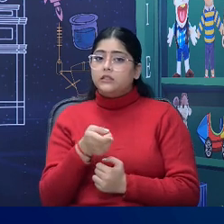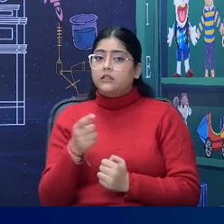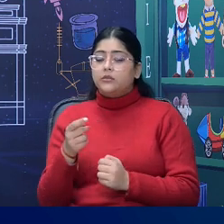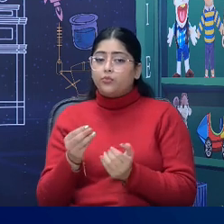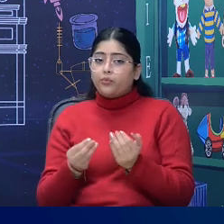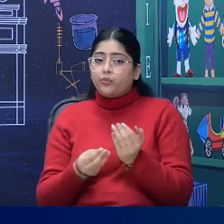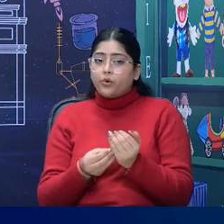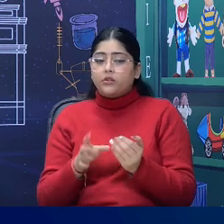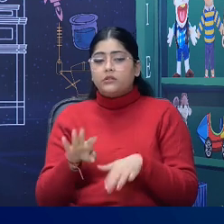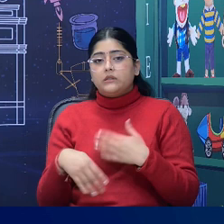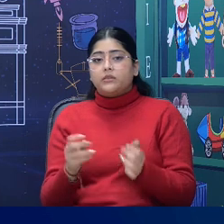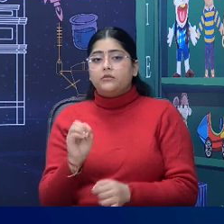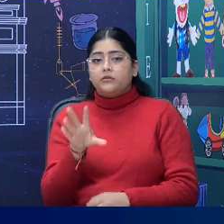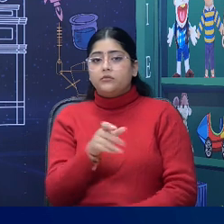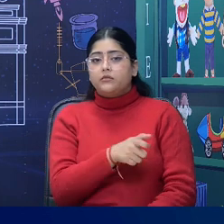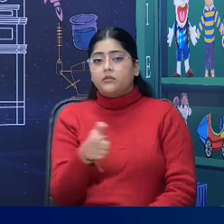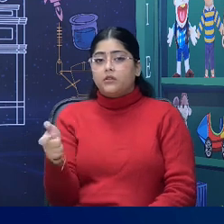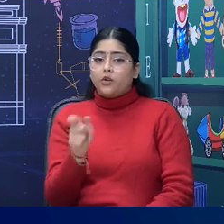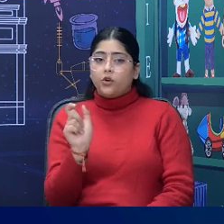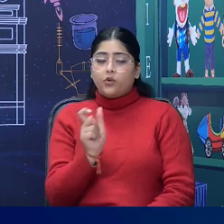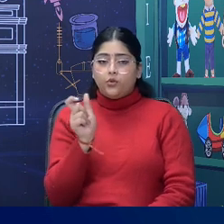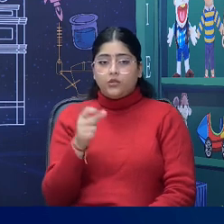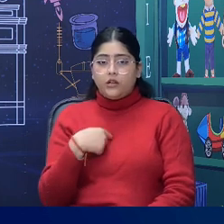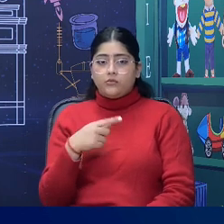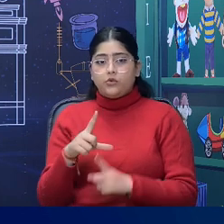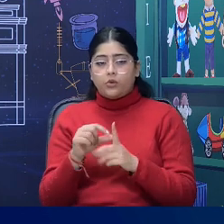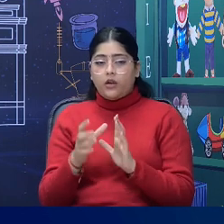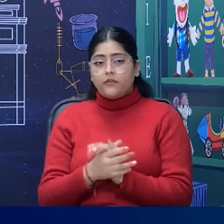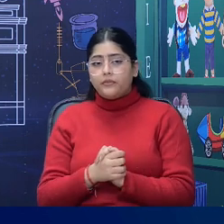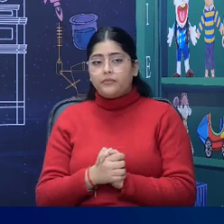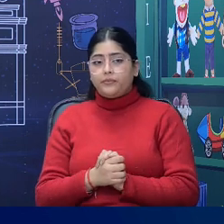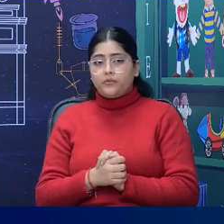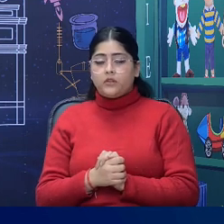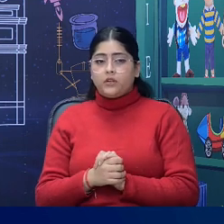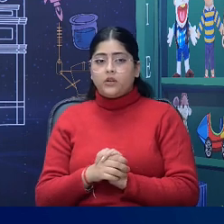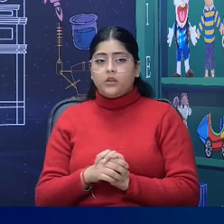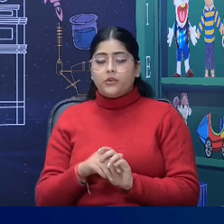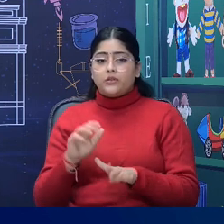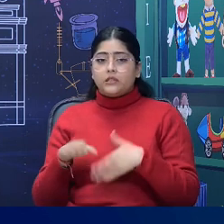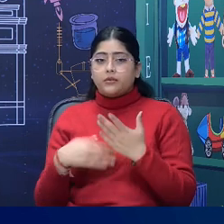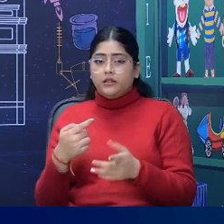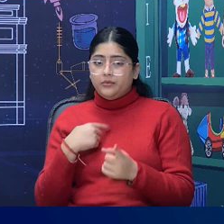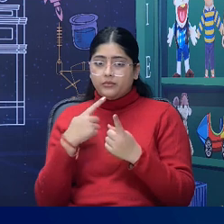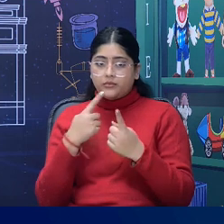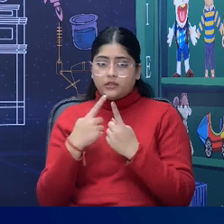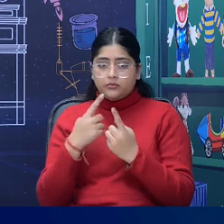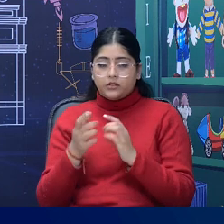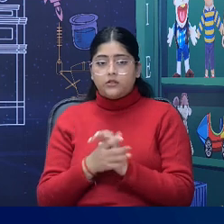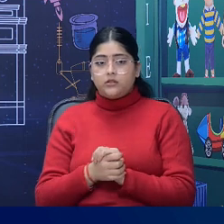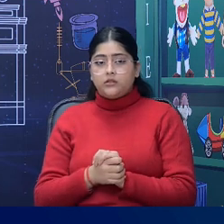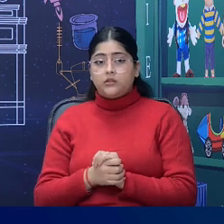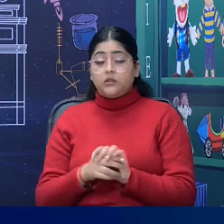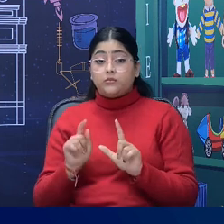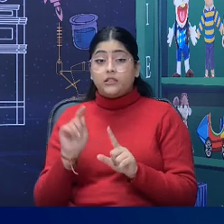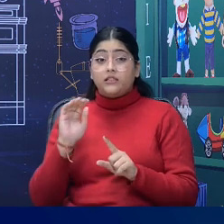लिखते लैपटॉप या ट मोबाइल को इस्तेमाल करते प्र के तौर पर इस्तेमाल करते और फिर अपनी बात कहने की कोशिश करते लेकिन जब भी इसको